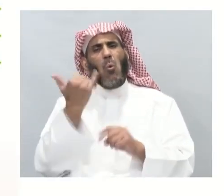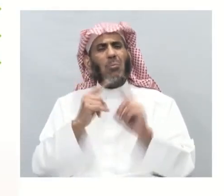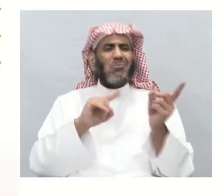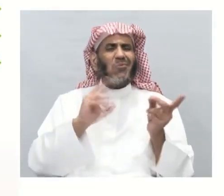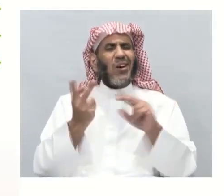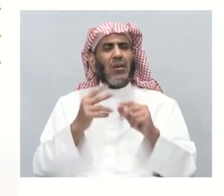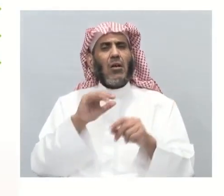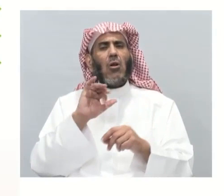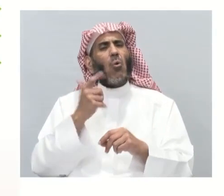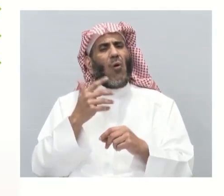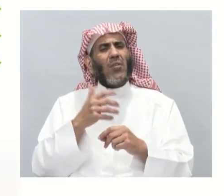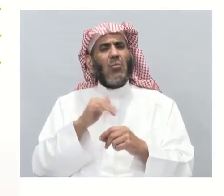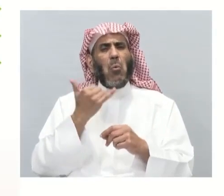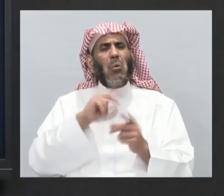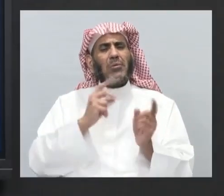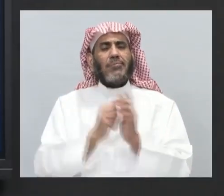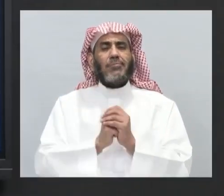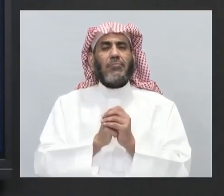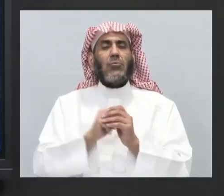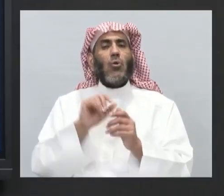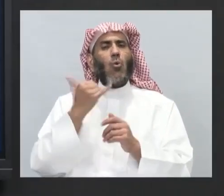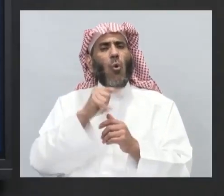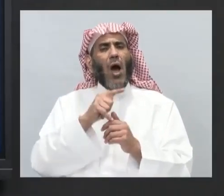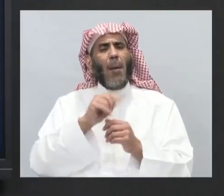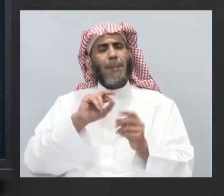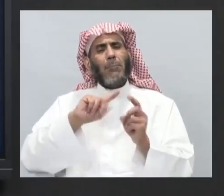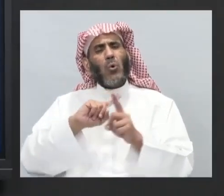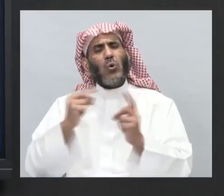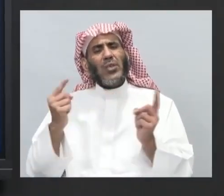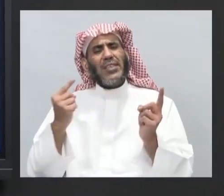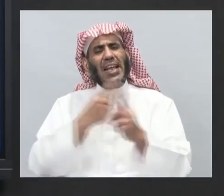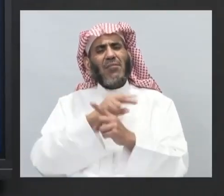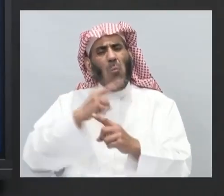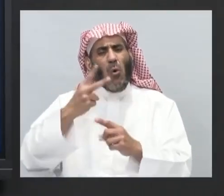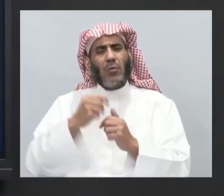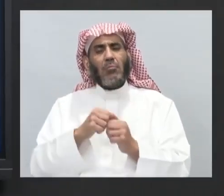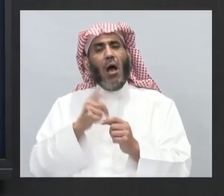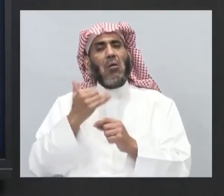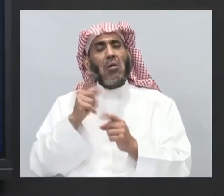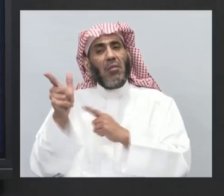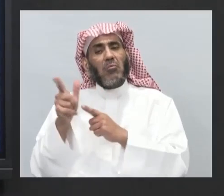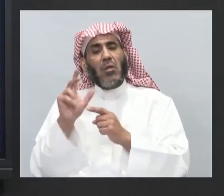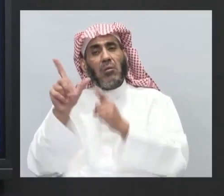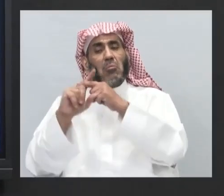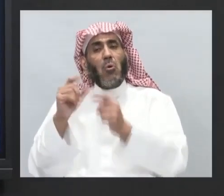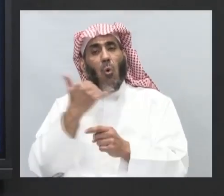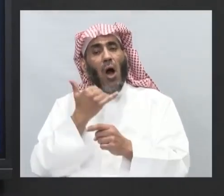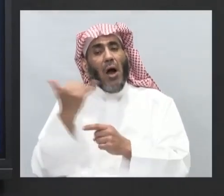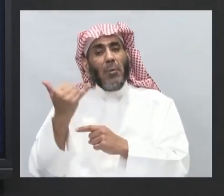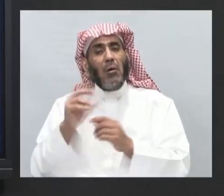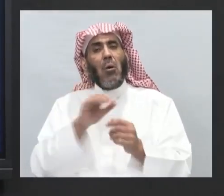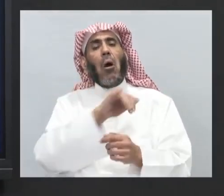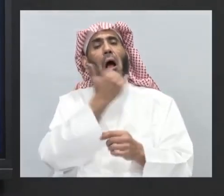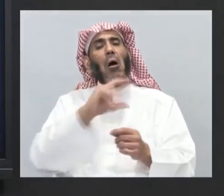في لقاءات سابقه انا اتكلم عن اللغه ان كانت مختلفه تماما بمعنى ان هذا يتحدث عربيه وذاك يتحدث لغه